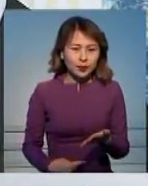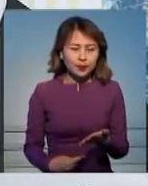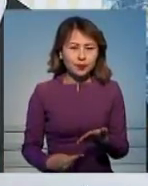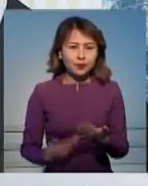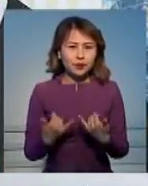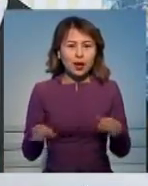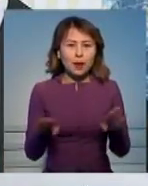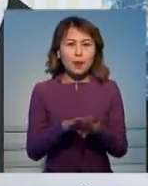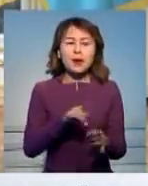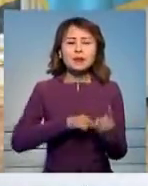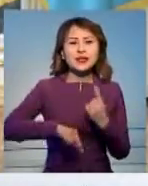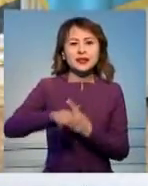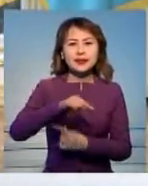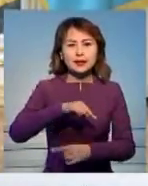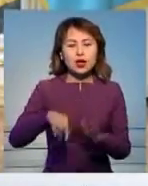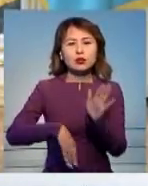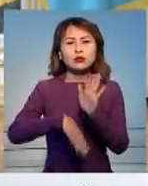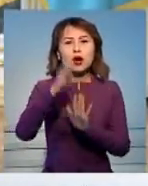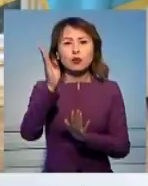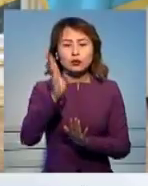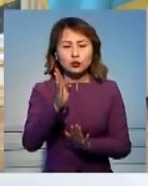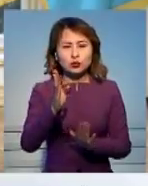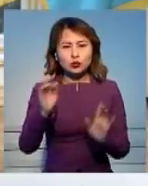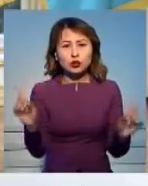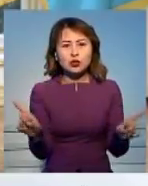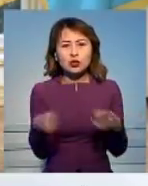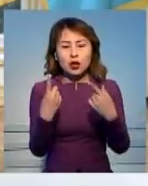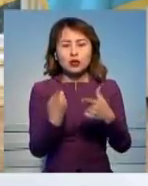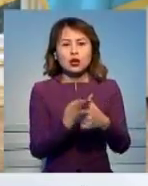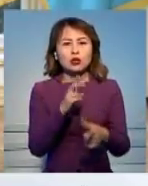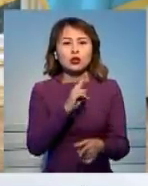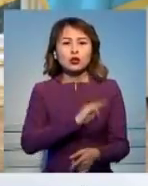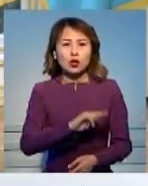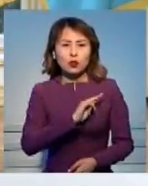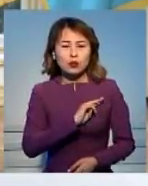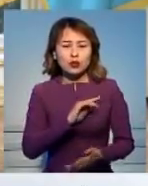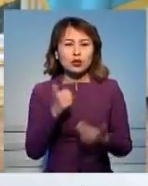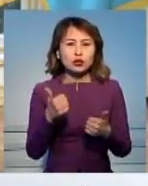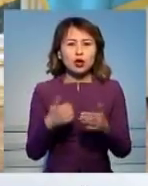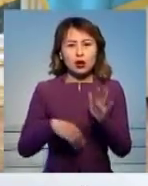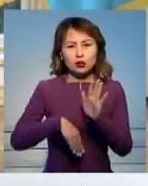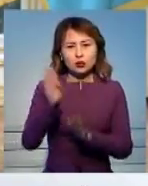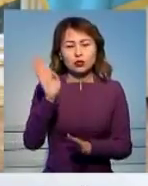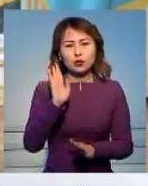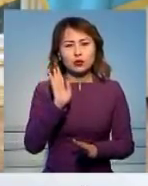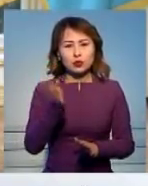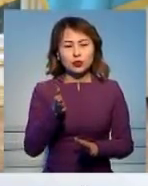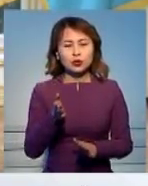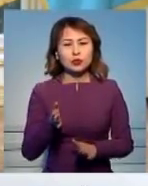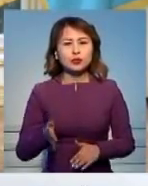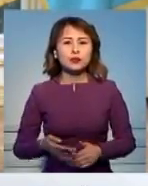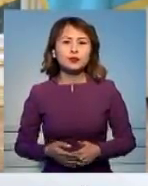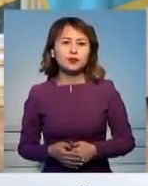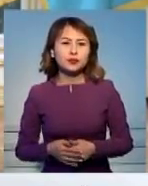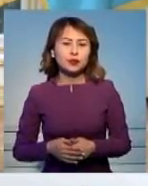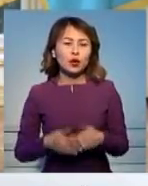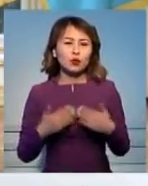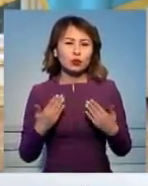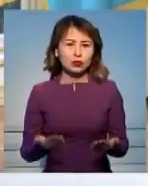Бұл бизнесті дамыту, жағдай жасау жолында жасалған тағы бір үлкен қадам болып саналады.